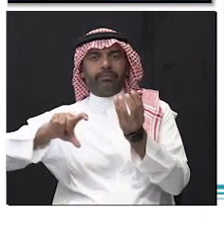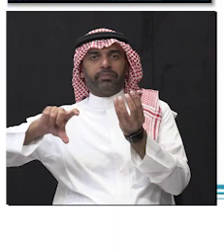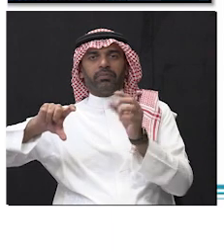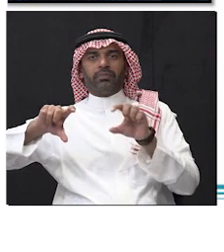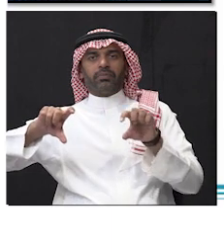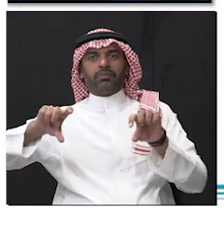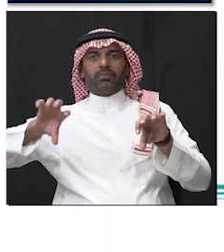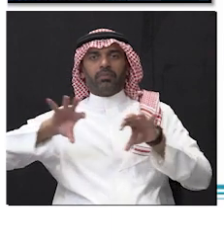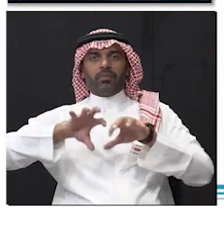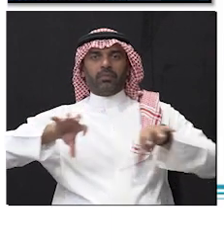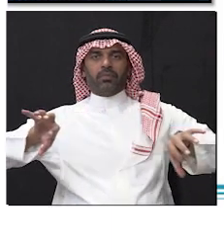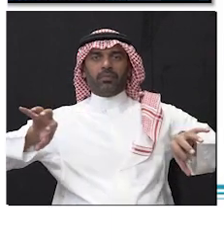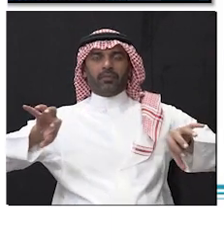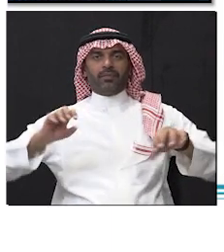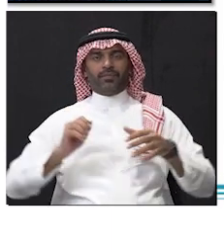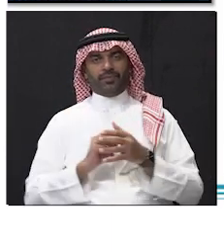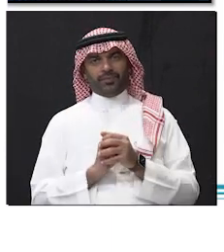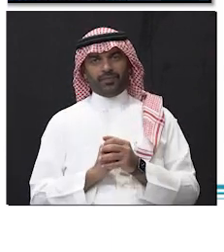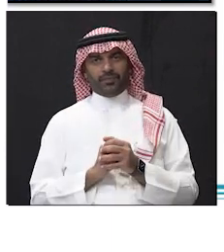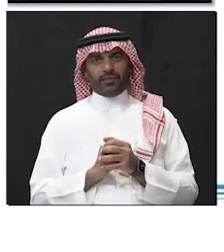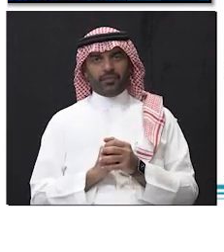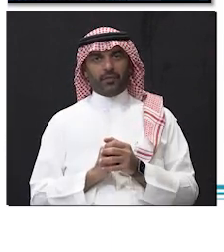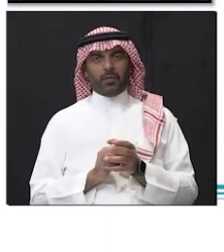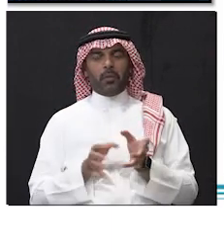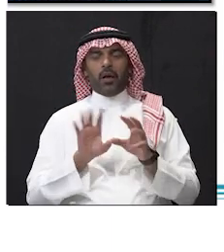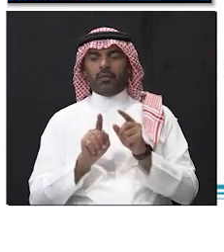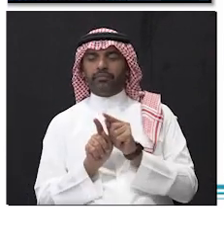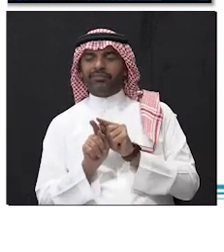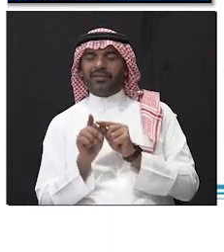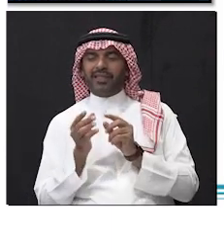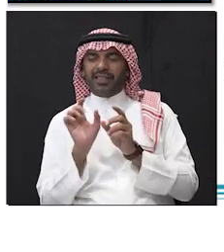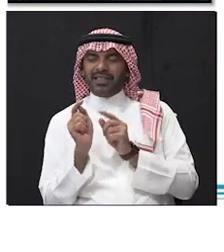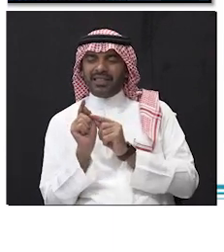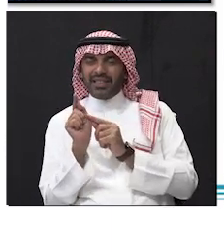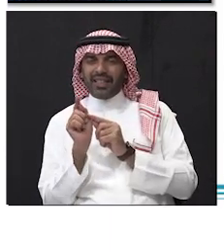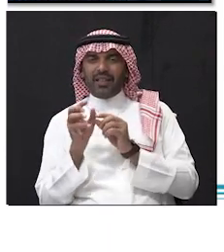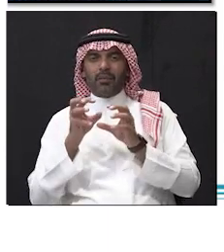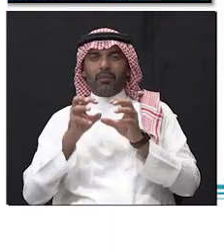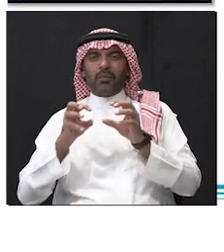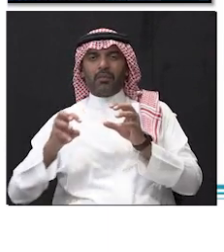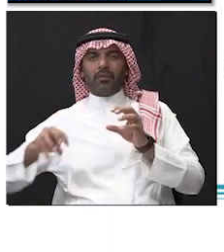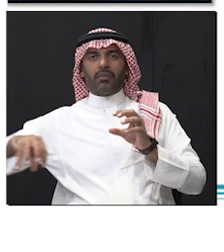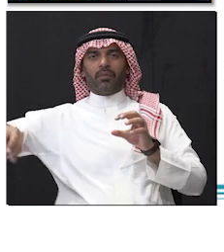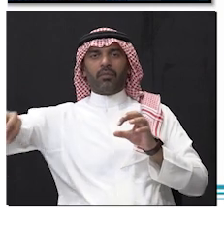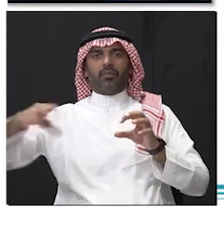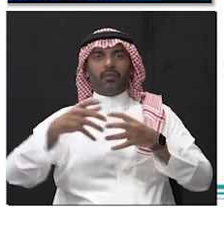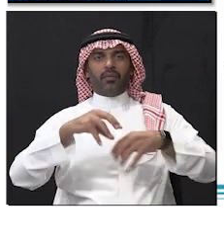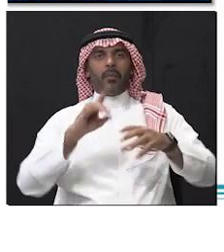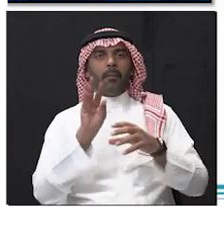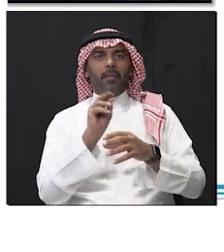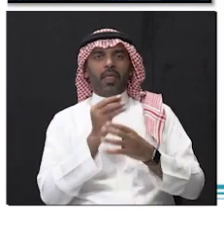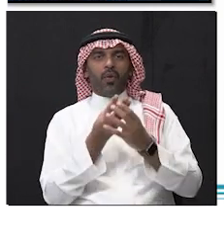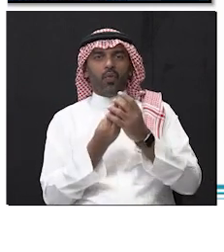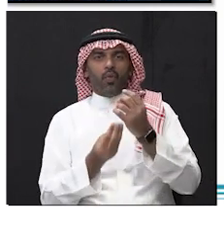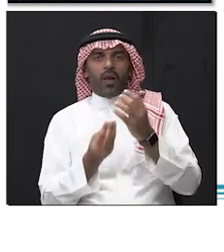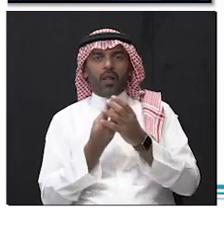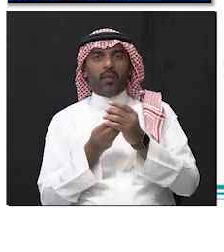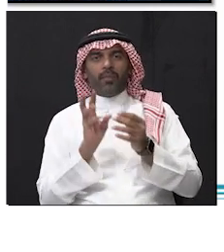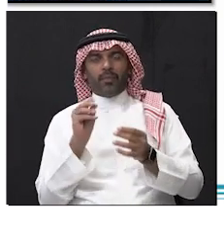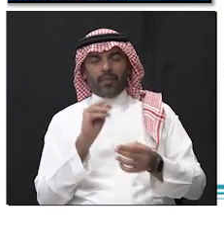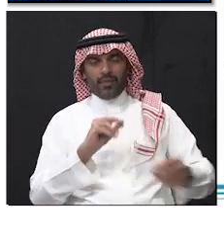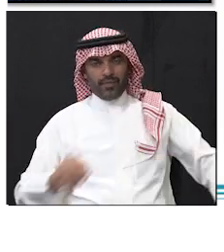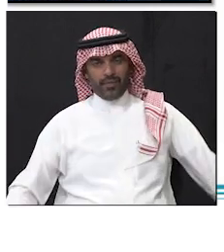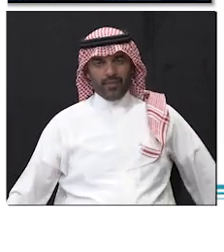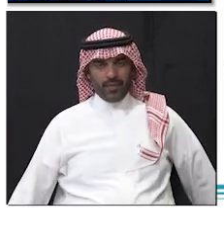يبقى الكائن الجديد مرتبط بهذا الكائن الأصلي إلى أن يصبح ناضجا فينفصل